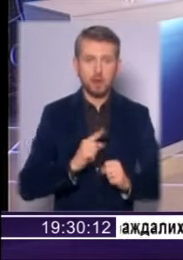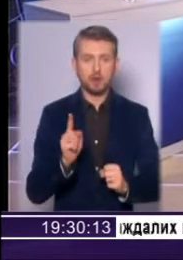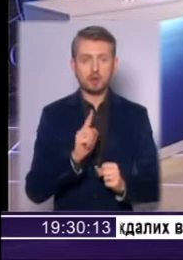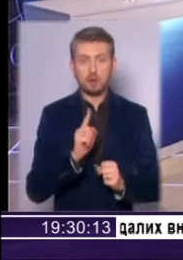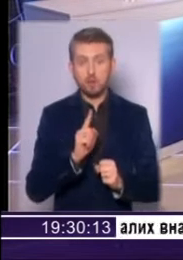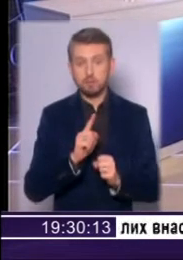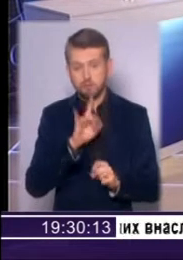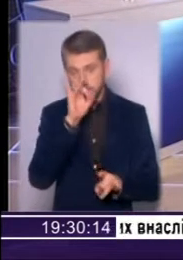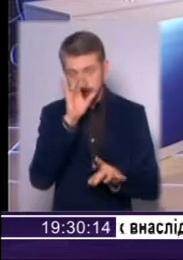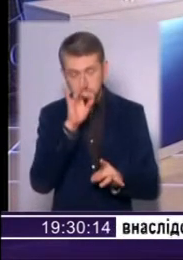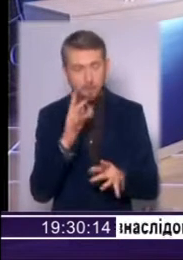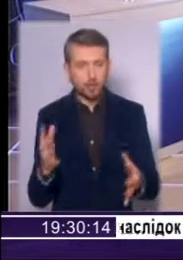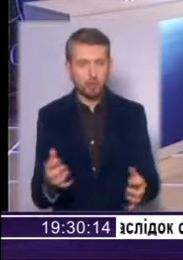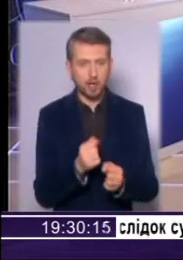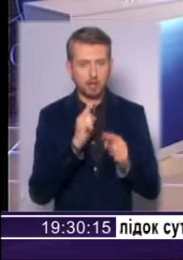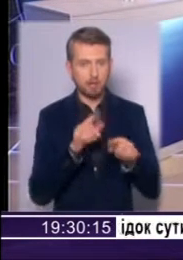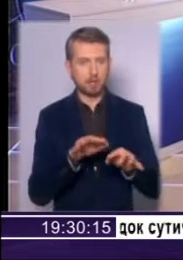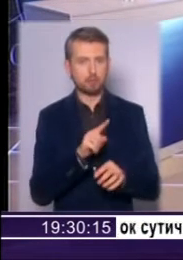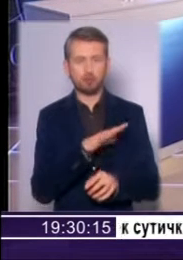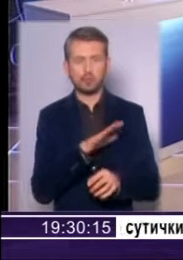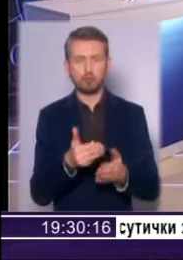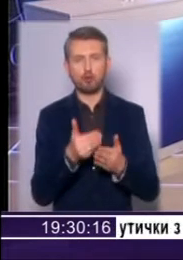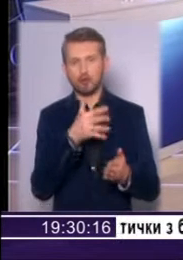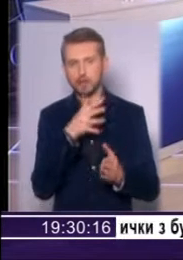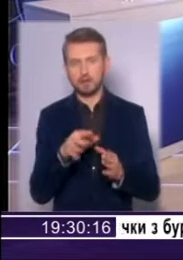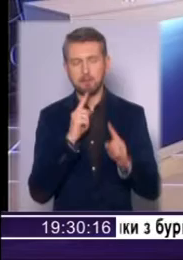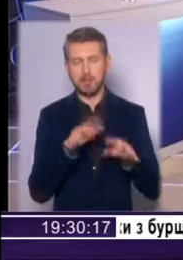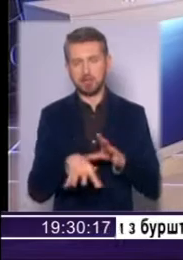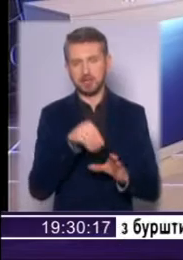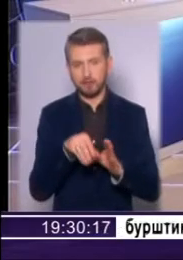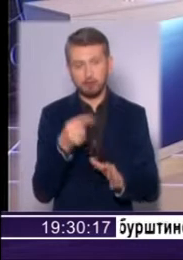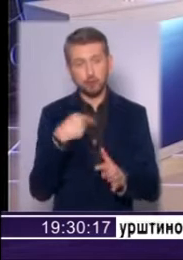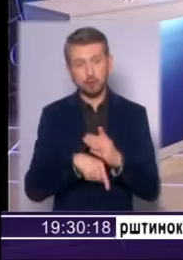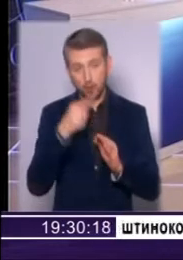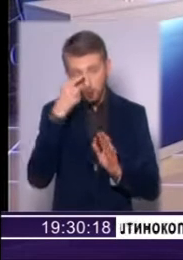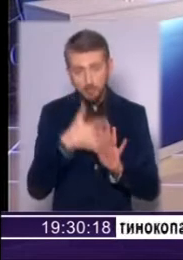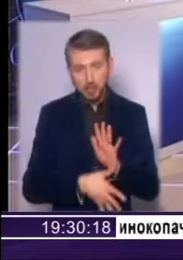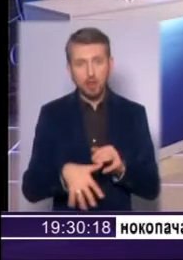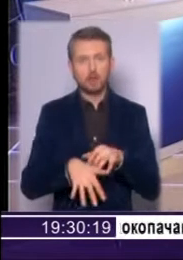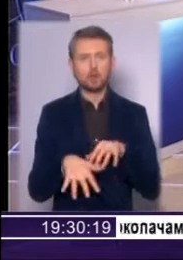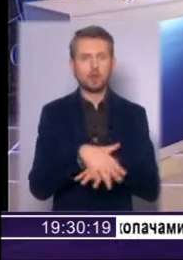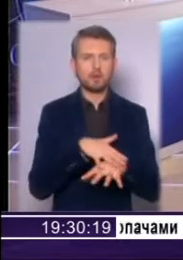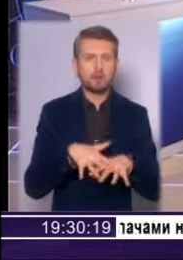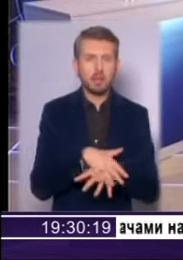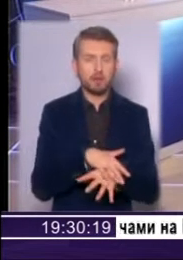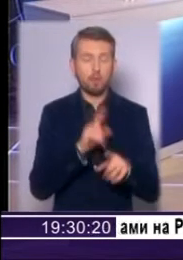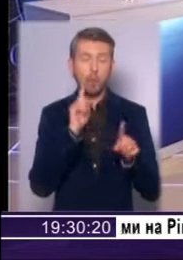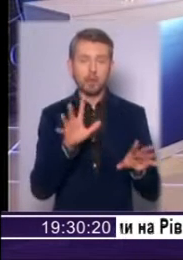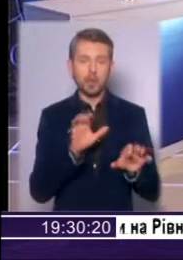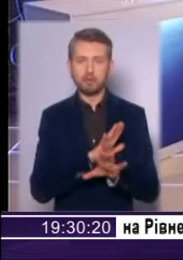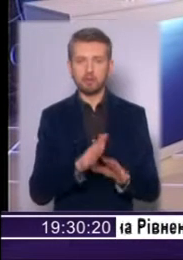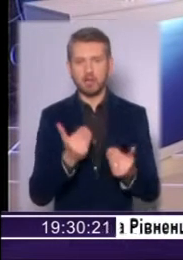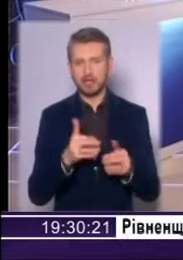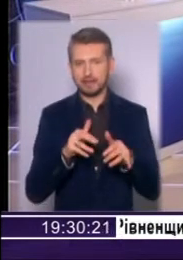цей парламент, щоб не було дочасних парламентських виборів, тому що розуміють, що суспільство категорично не сприймає їхні дії, не